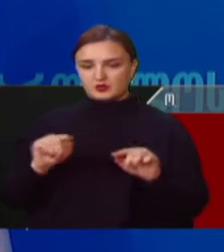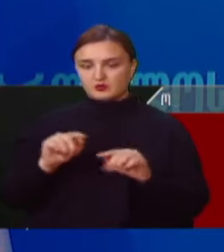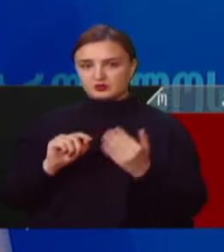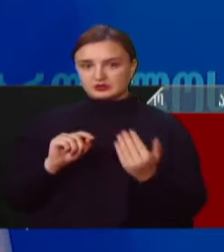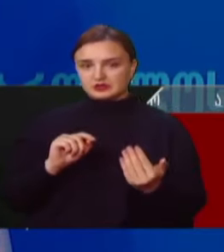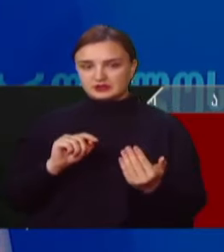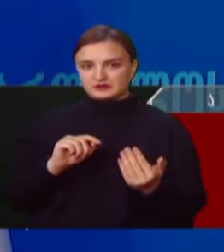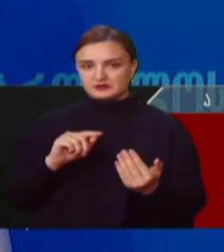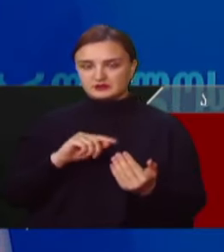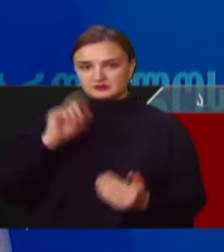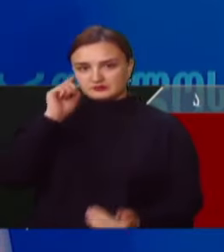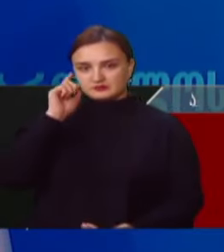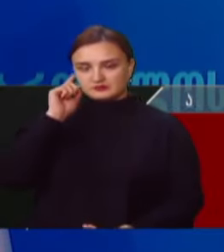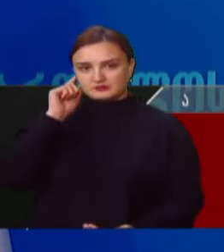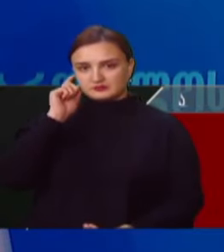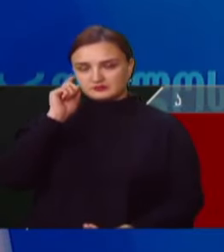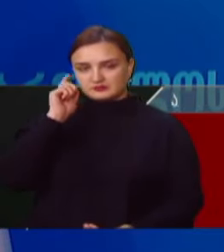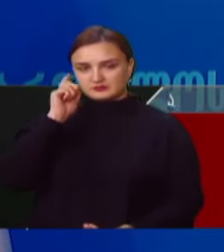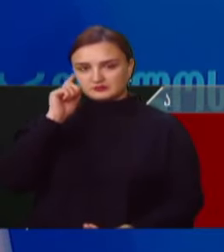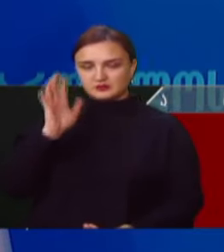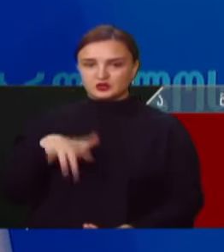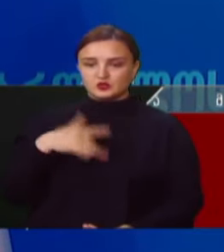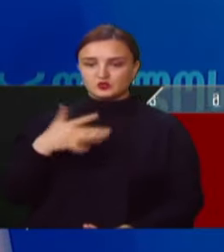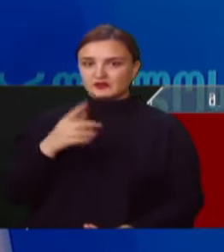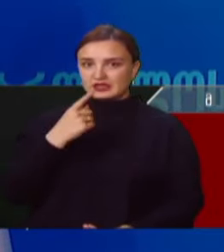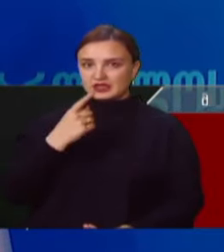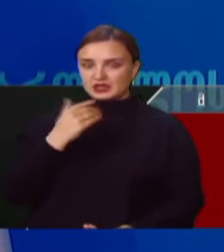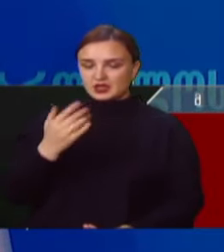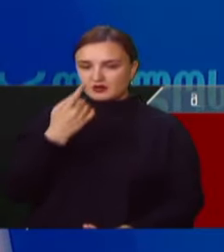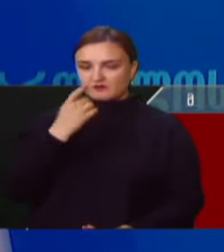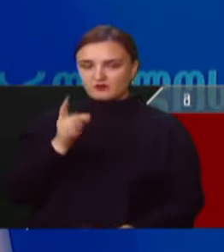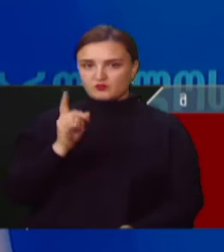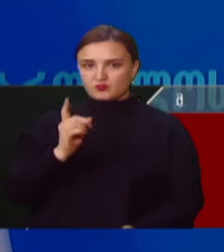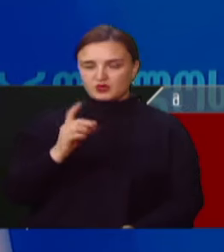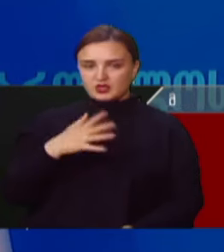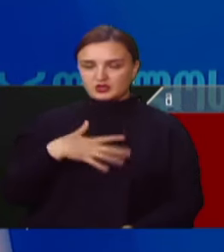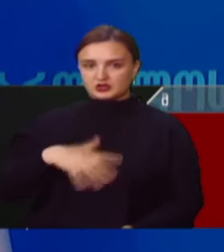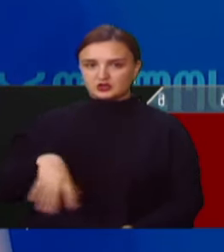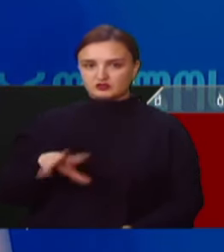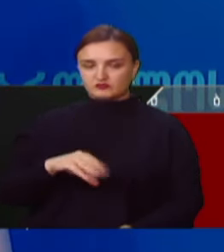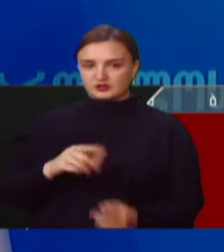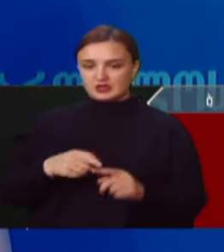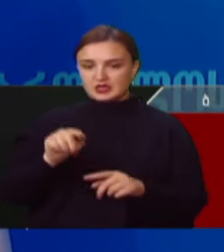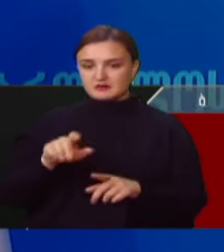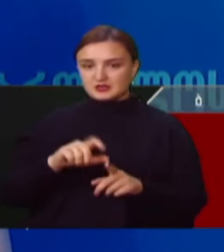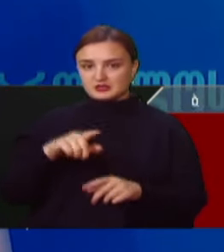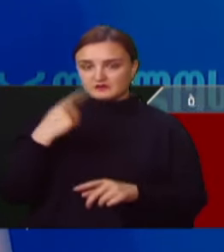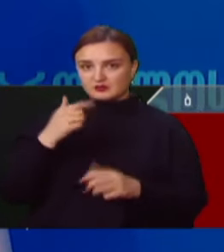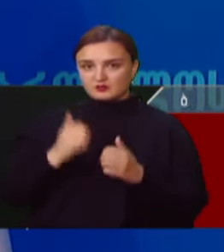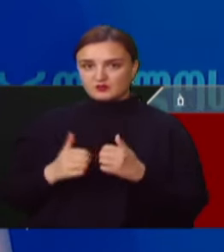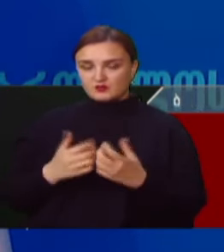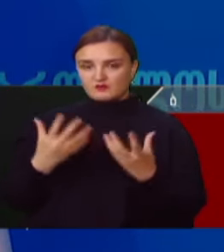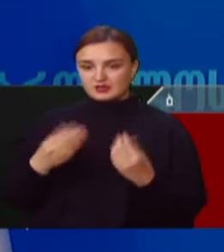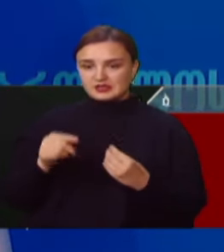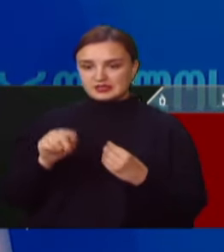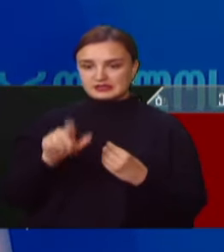ოპოზიციისთვის დამახასიათებელია სიძულვილის ენა, მუქარა. ჩვენ ამას ამბობთ კიდეც ყოველდღიურად, რომ ეს